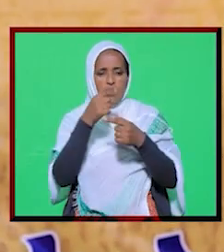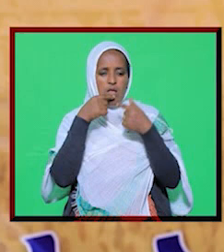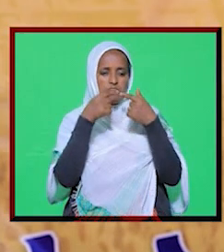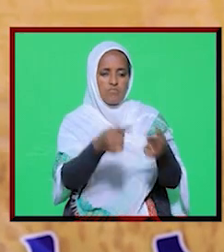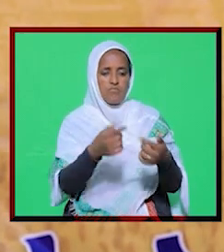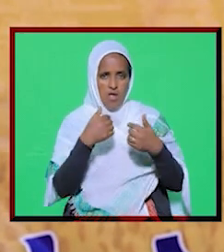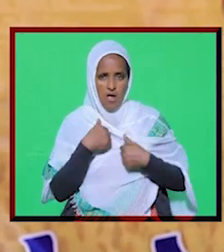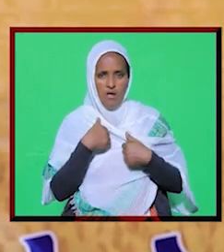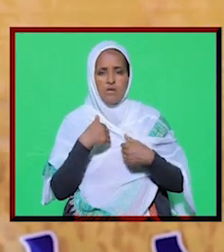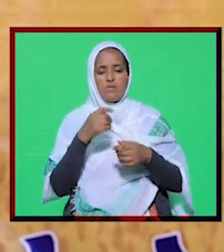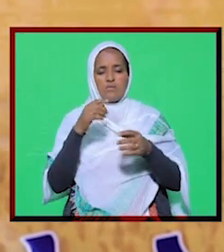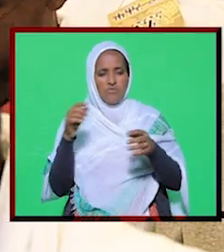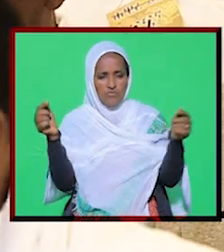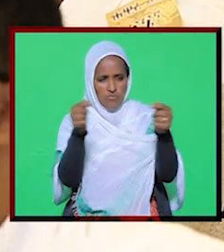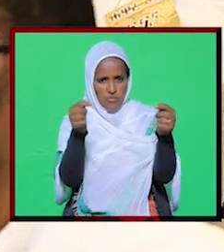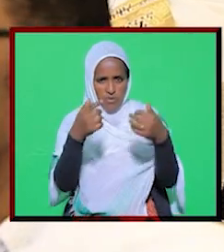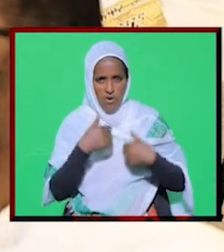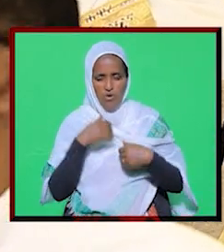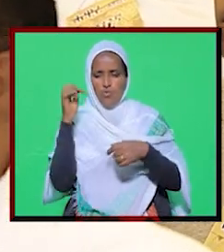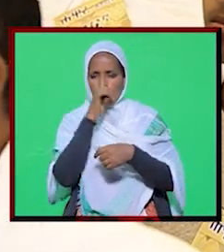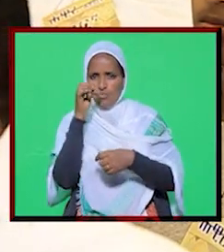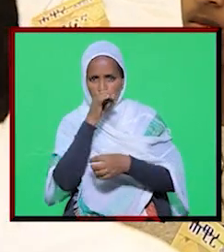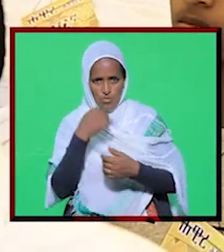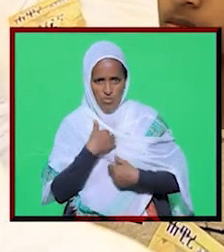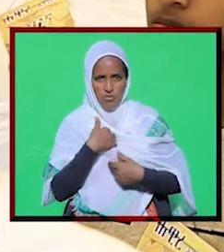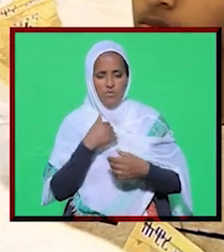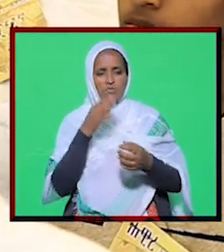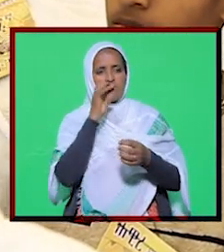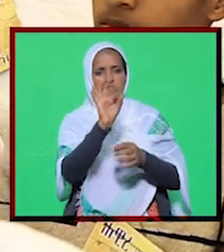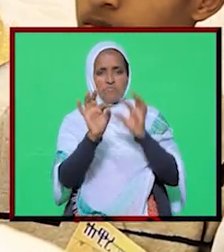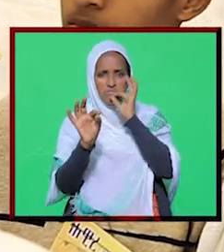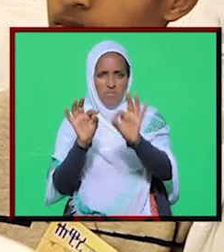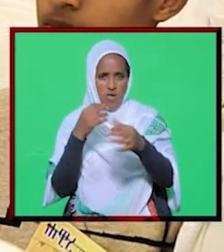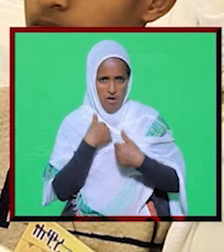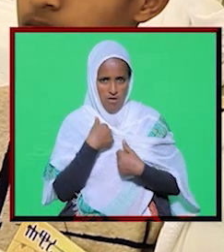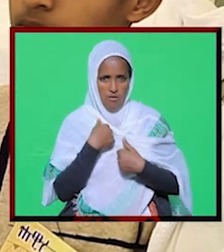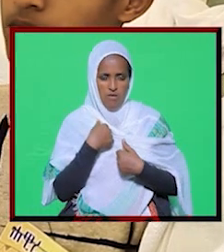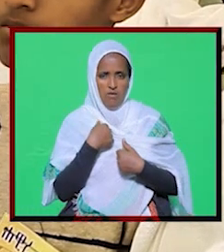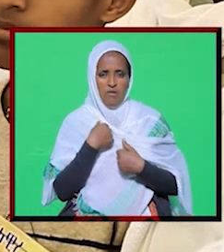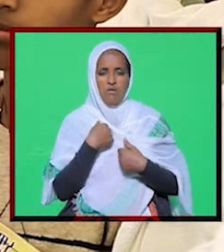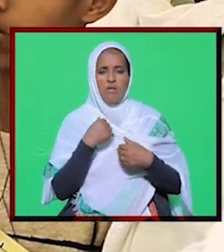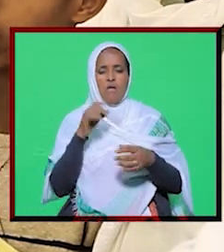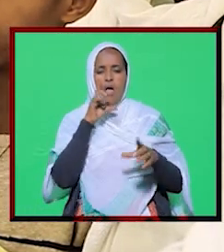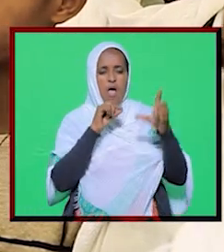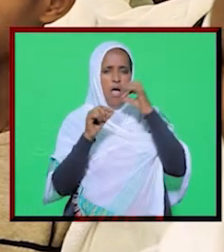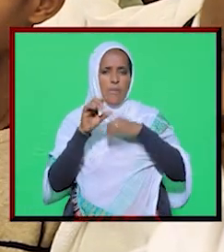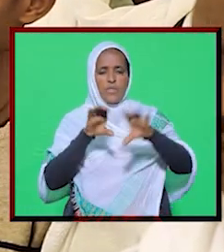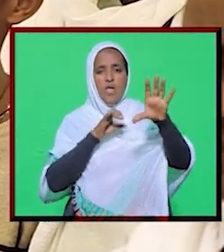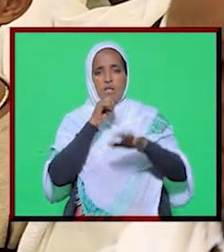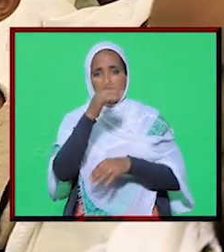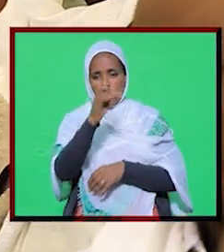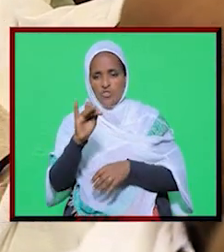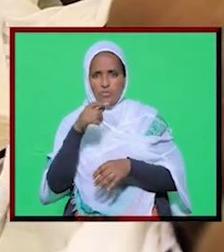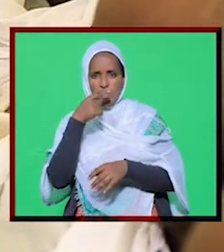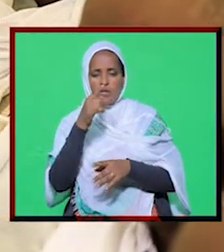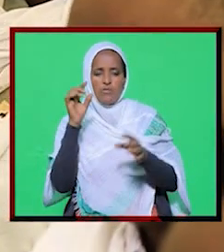እንናገራለን። እናማለን፣ እንዋሻለን፣ እንሳደባለን። ሐሜት አያድርግብኝ እንጂ